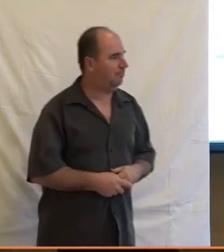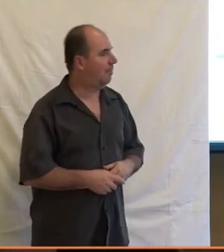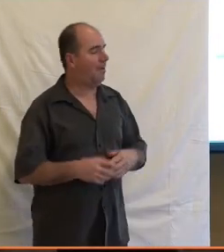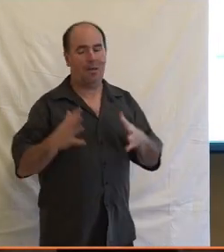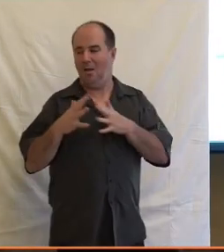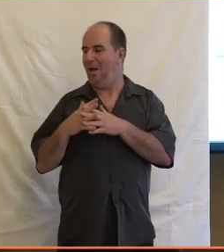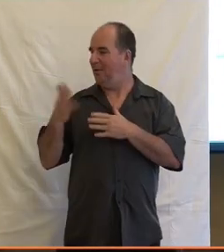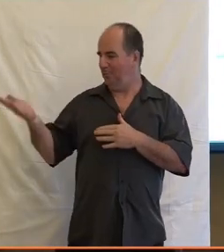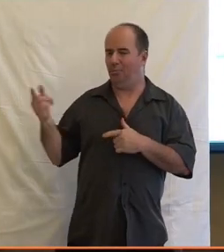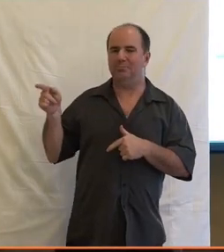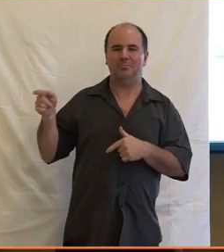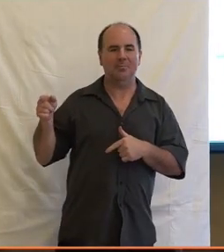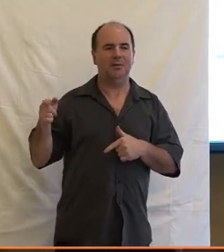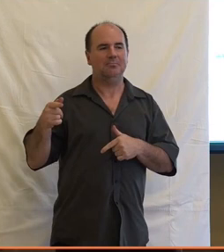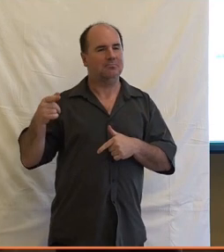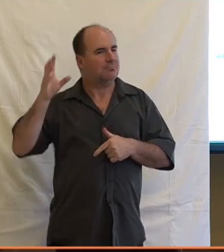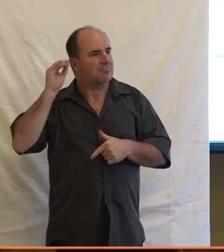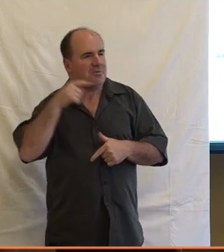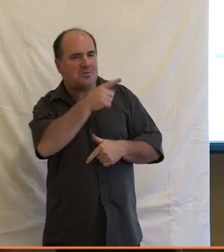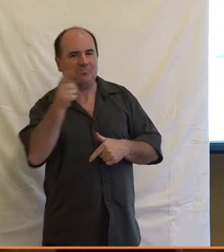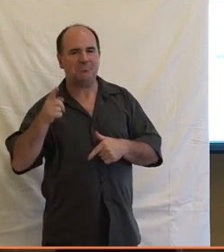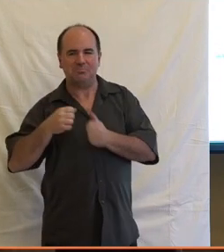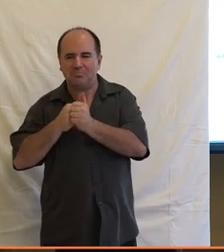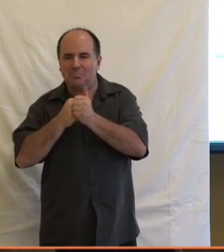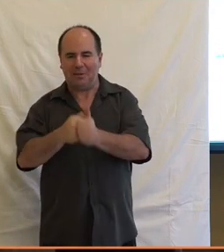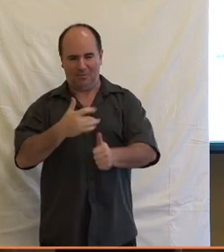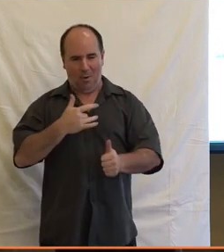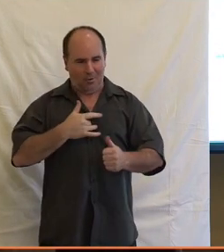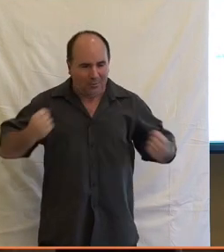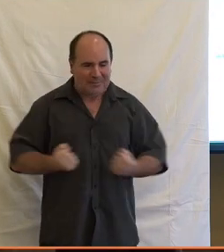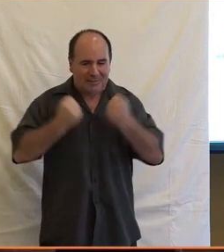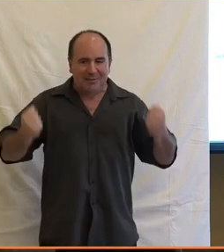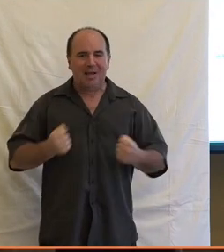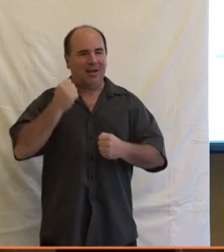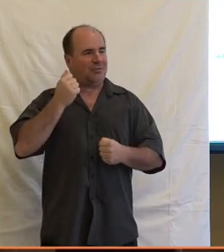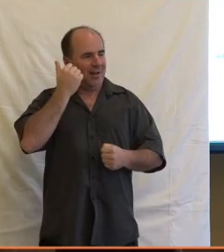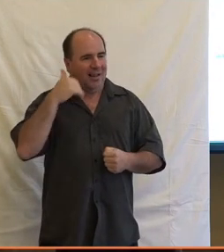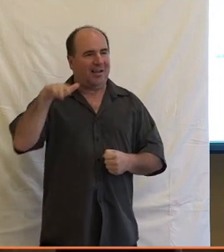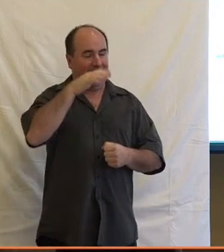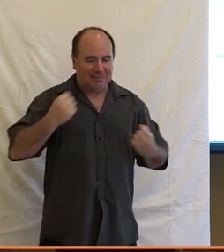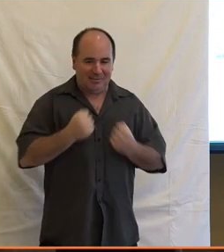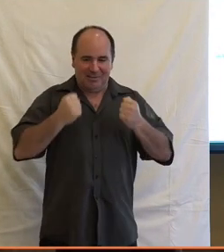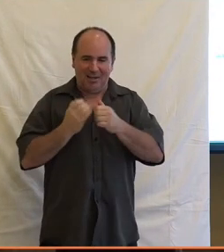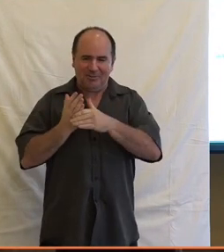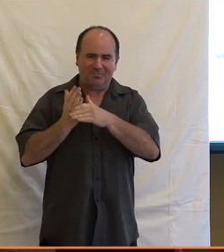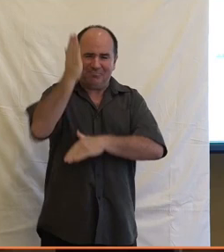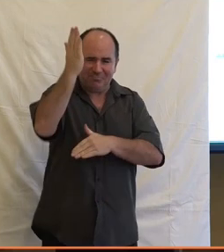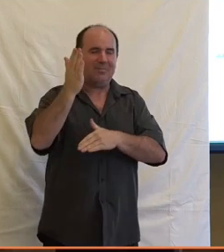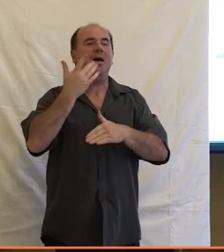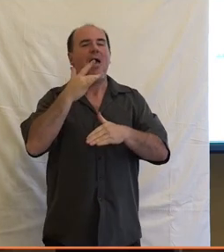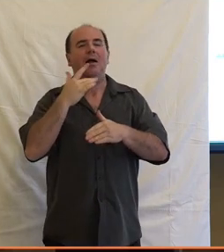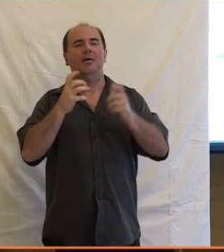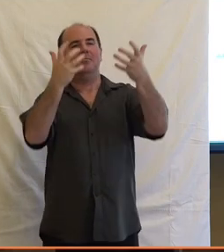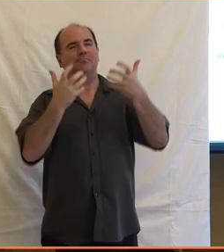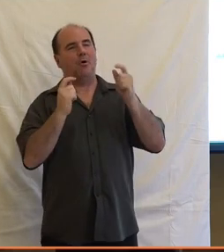nazvala osobní bitvy, jak se vlastně dostat k těm technologiím, jak požádat stát, aby